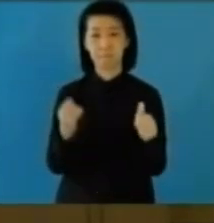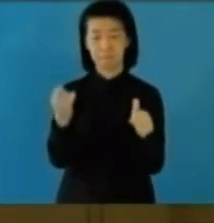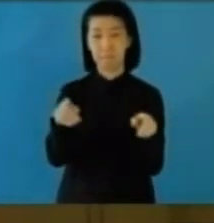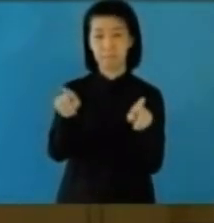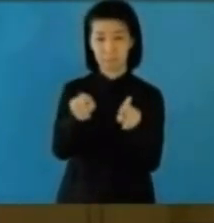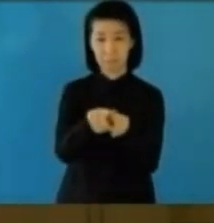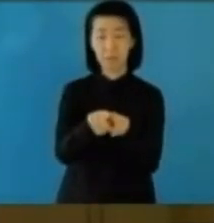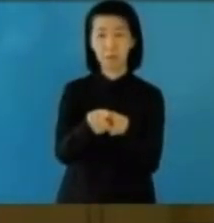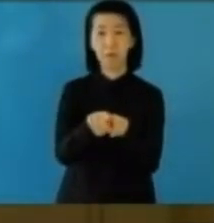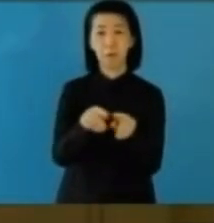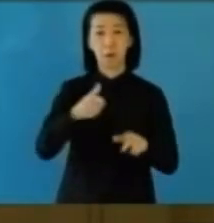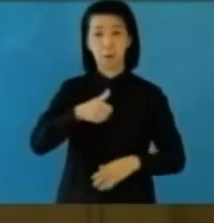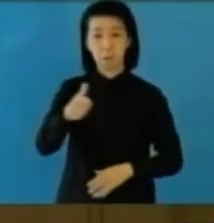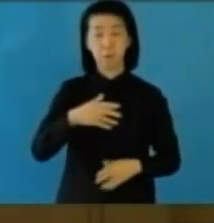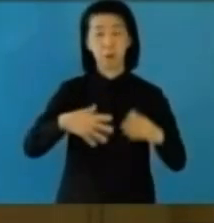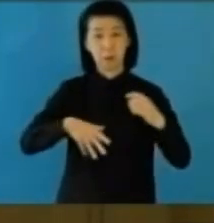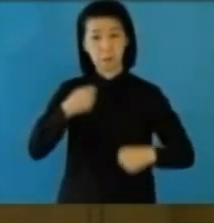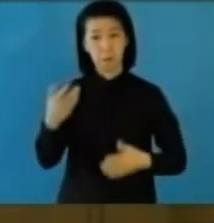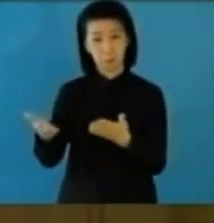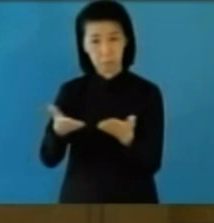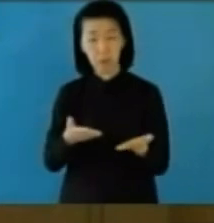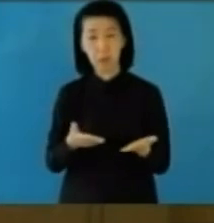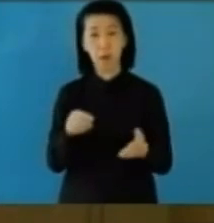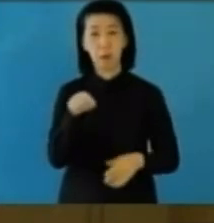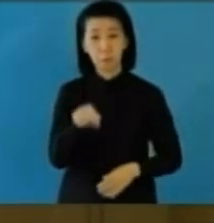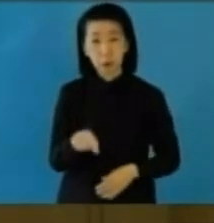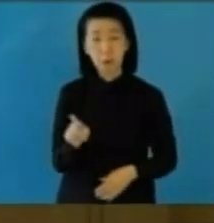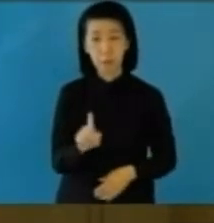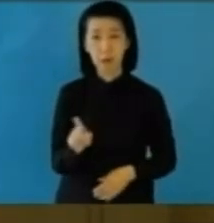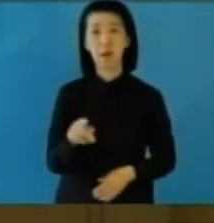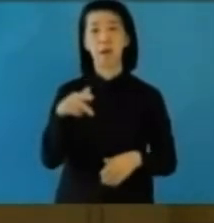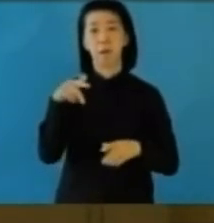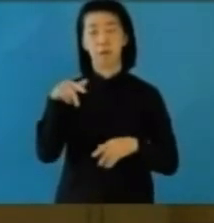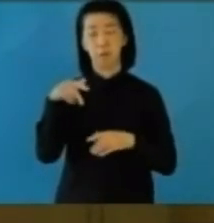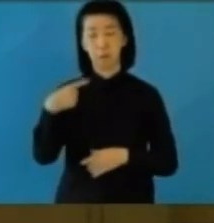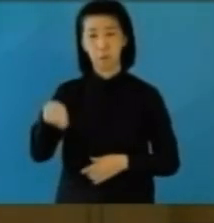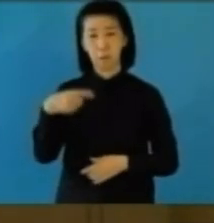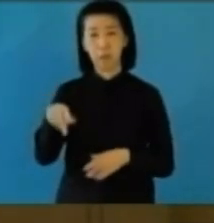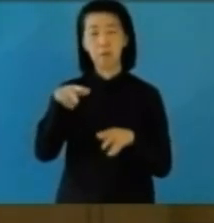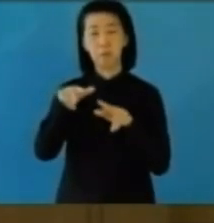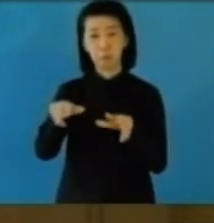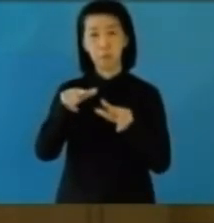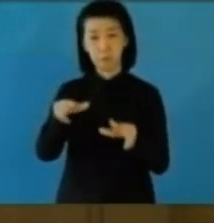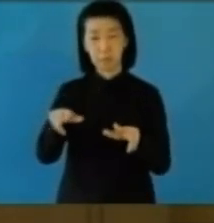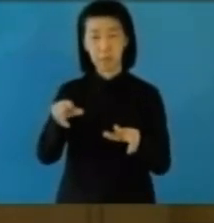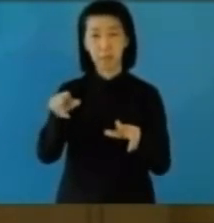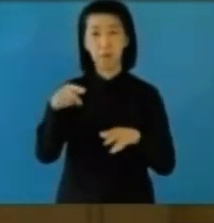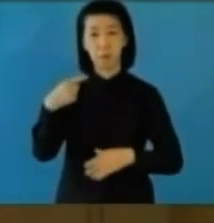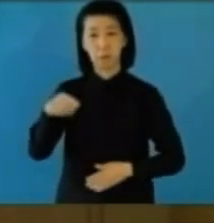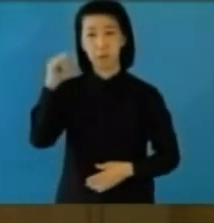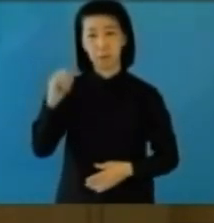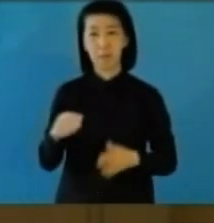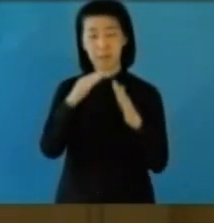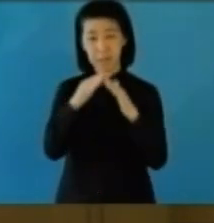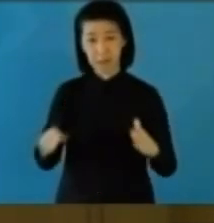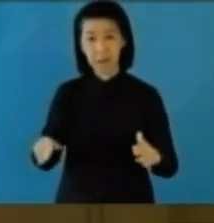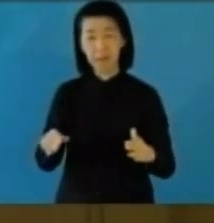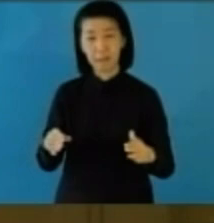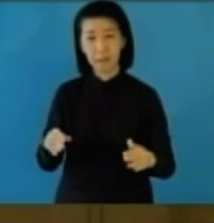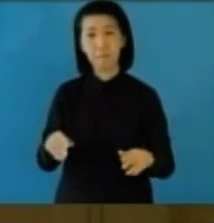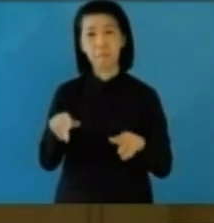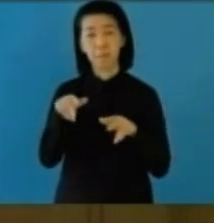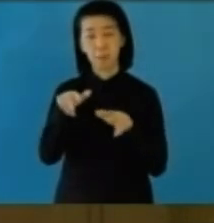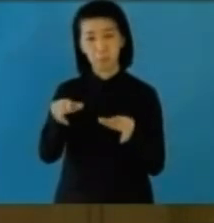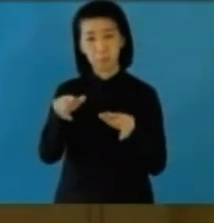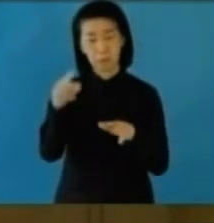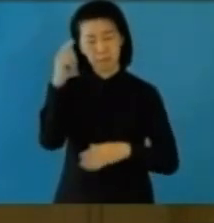生の受け入れについては、教育行政の施行機関である教育委員会において教育行政の観点からどうあるべ